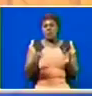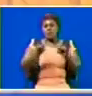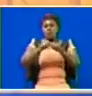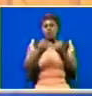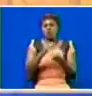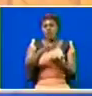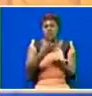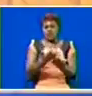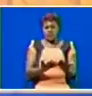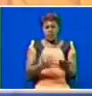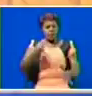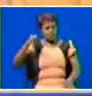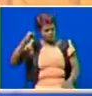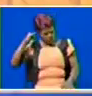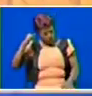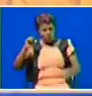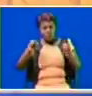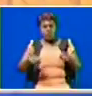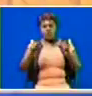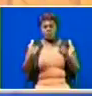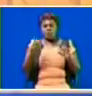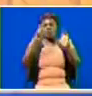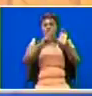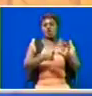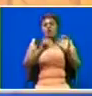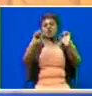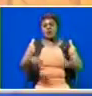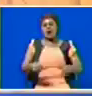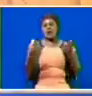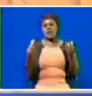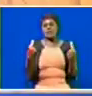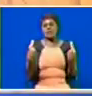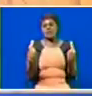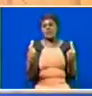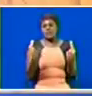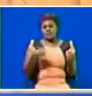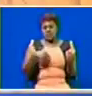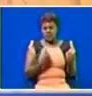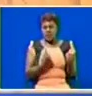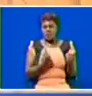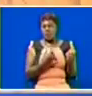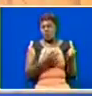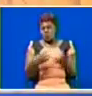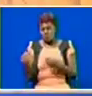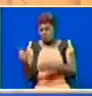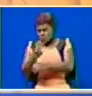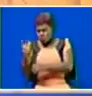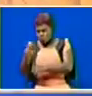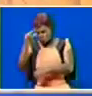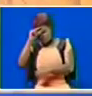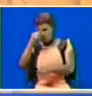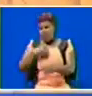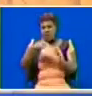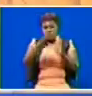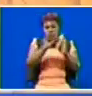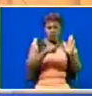mtandao, pengine kwa simu, iwe ni kitu rahisi sana kuingia. Ama tuwaende sisi wenyewe kama serikali, tumpangilio iwe